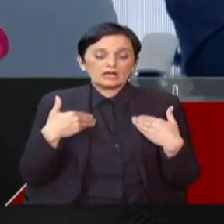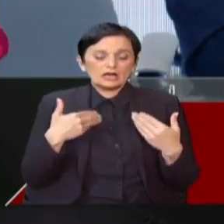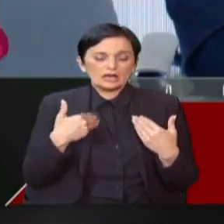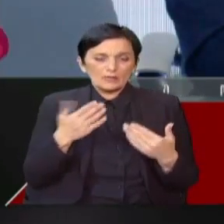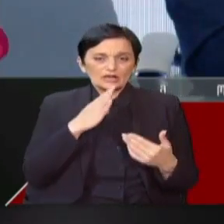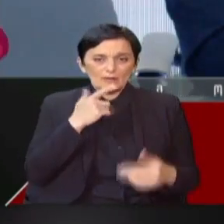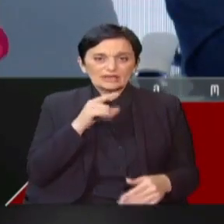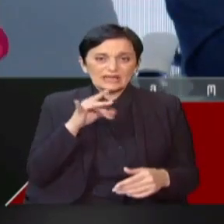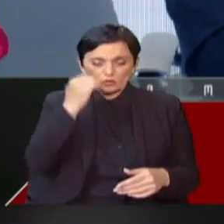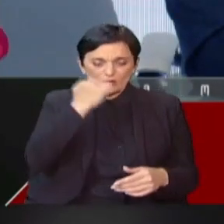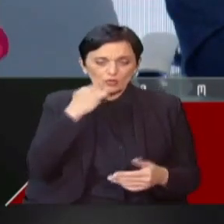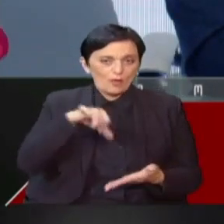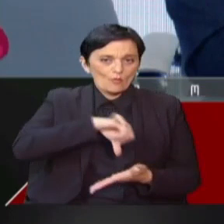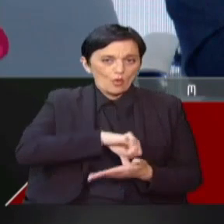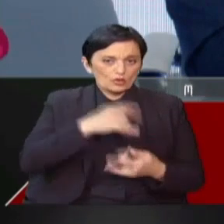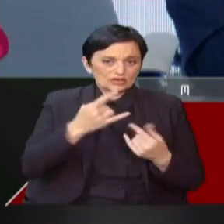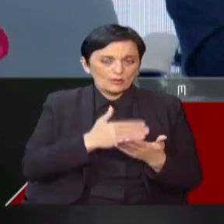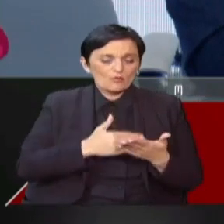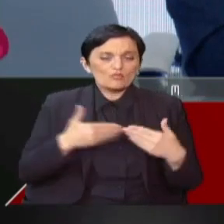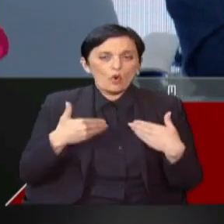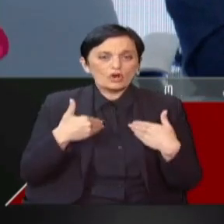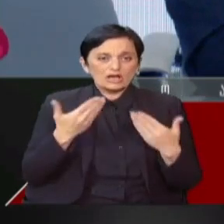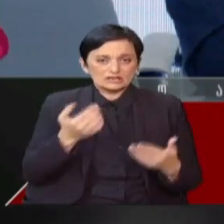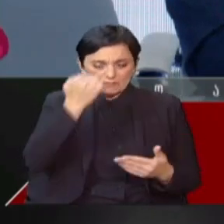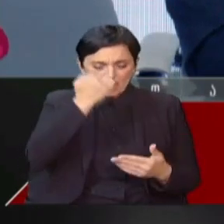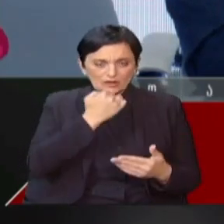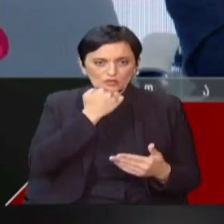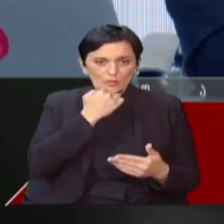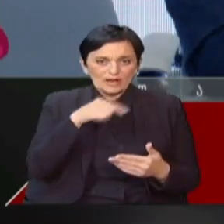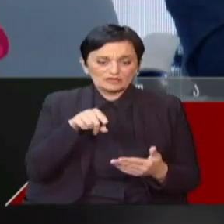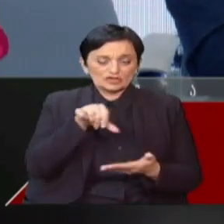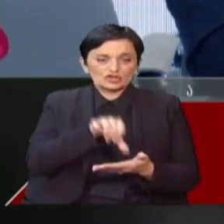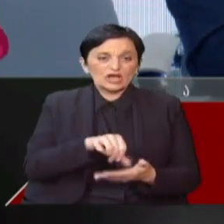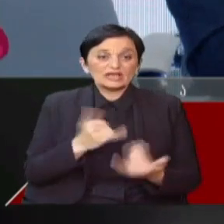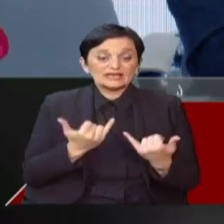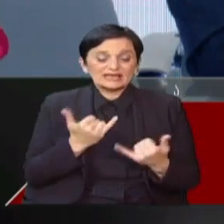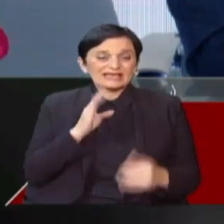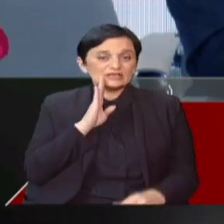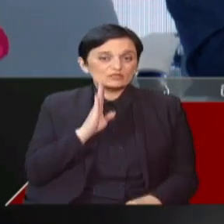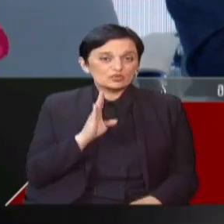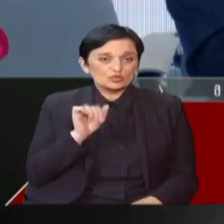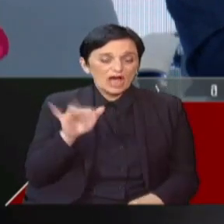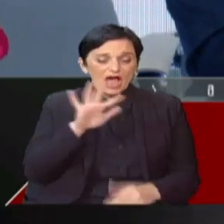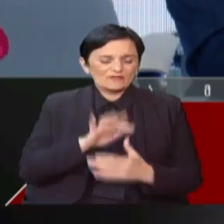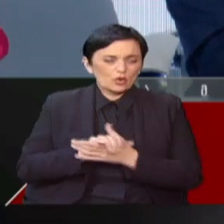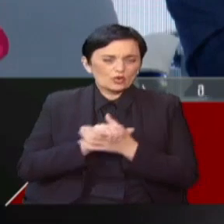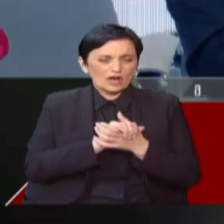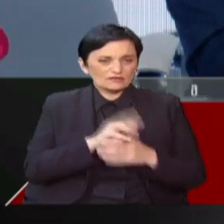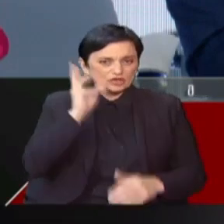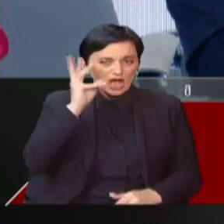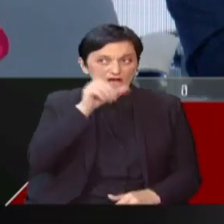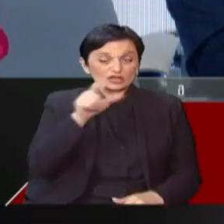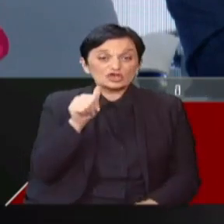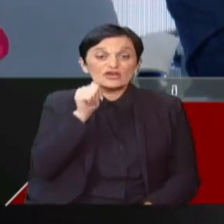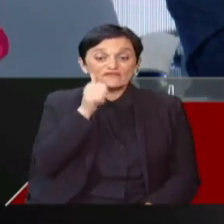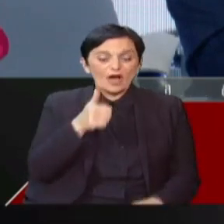მადლობა გადაცემაში მონაწილეობისთვის. მოგესალმებით. მადლობა ჩართვისთვის. ქალბატონო თეონა, დღეს ბრიუსელში ევროკავშირის წევრი ქვეყნების ელჩებს